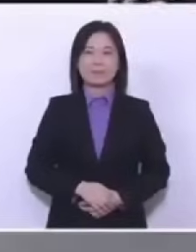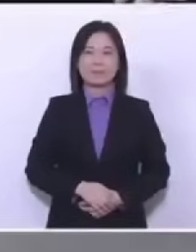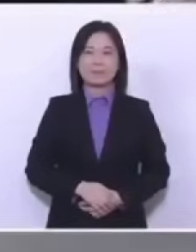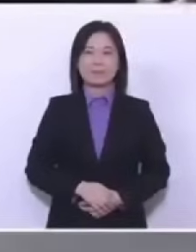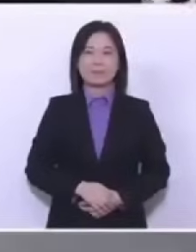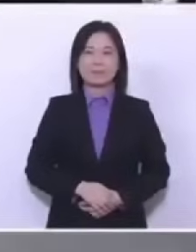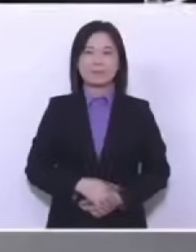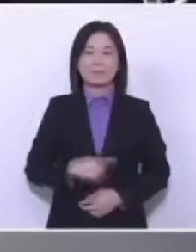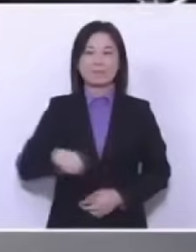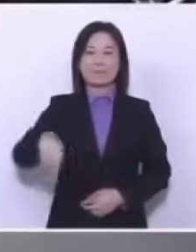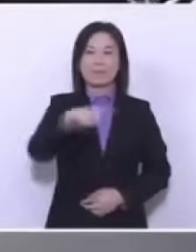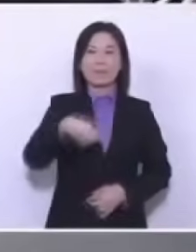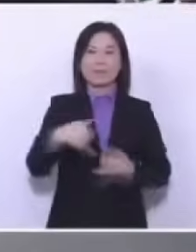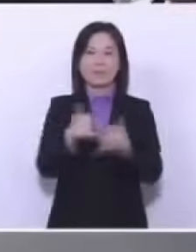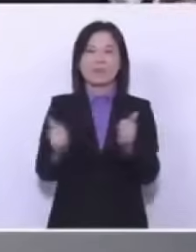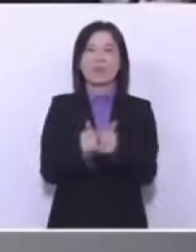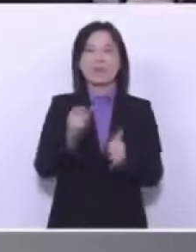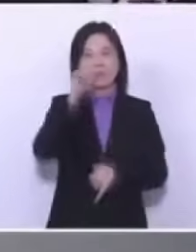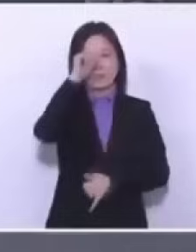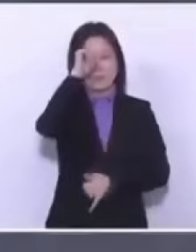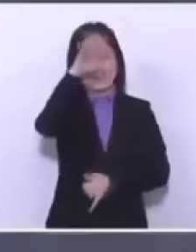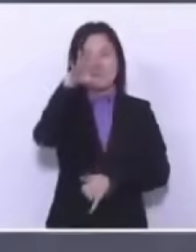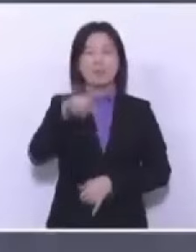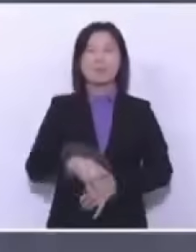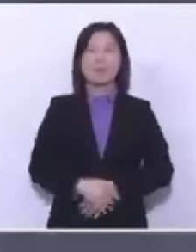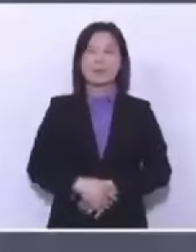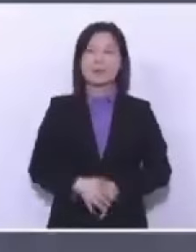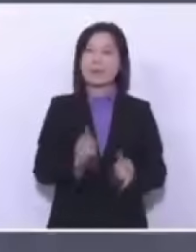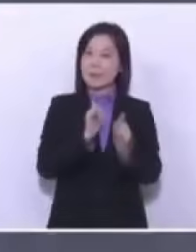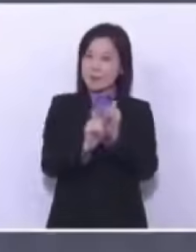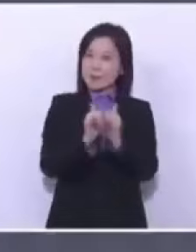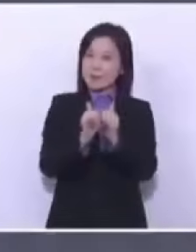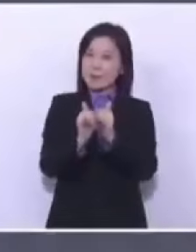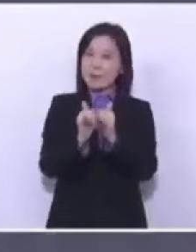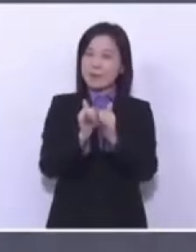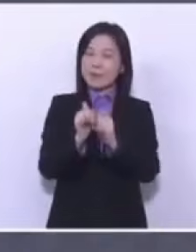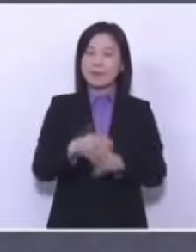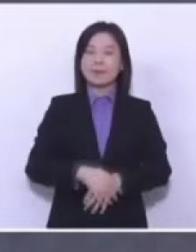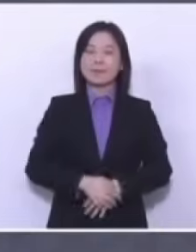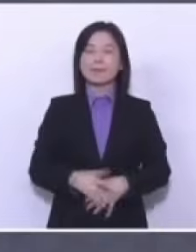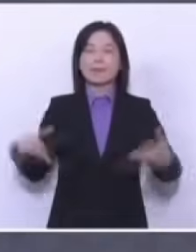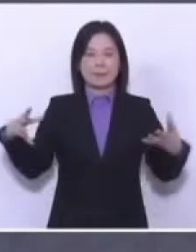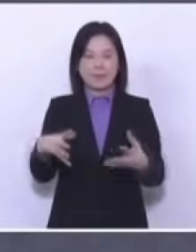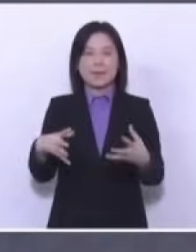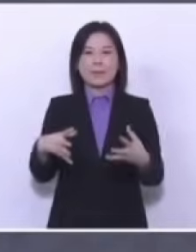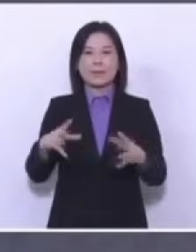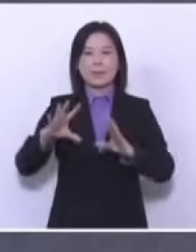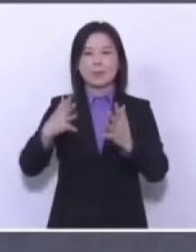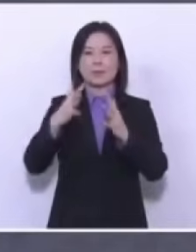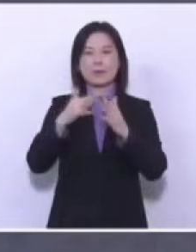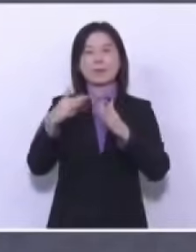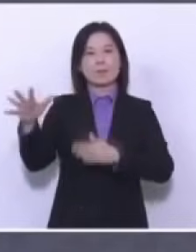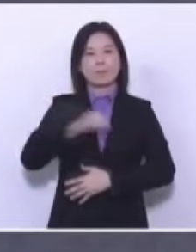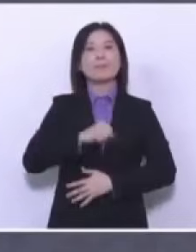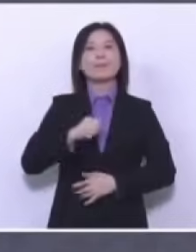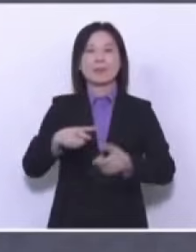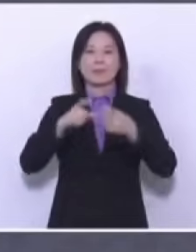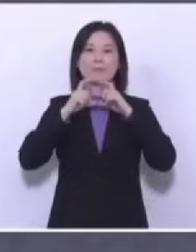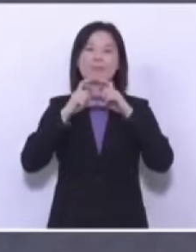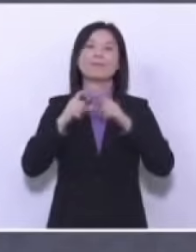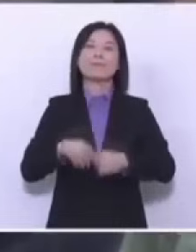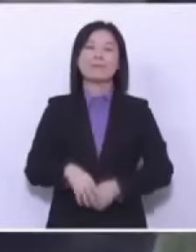我们是台湾民众党，我们是人民，我们要一起把国家赢回来。